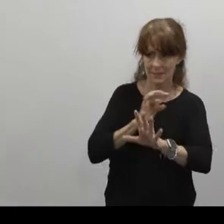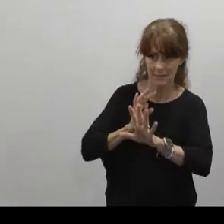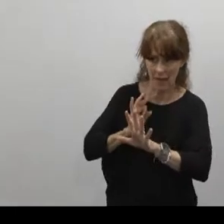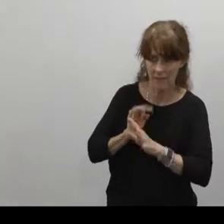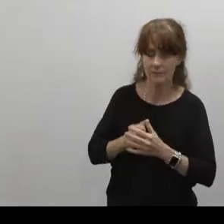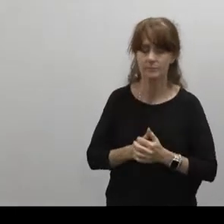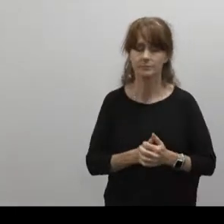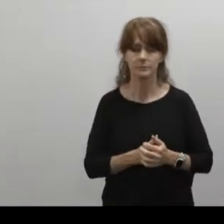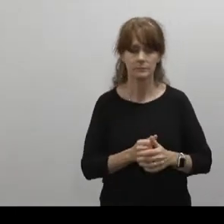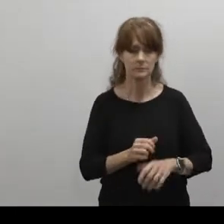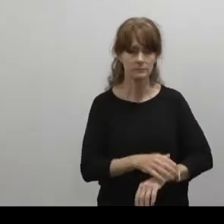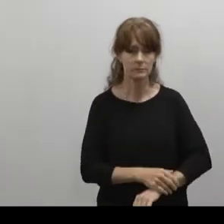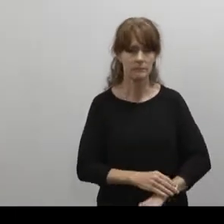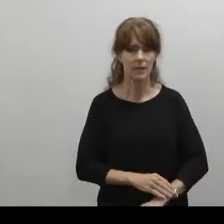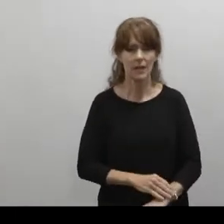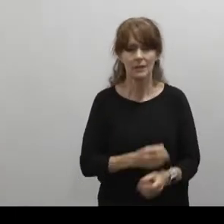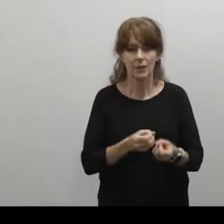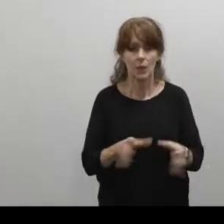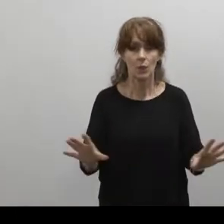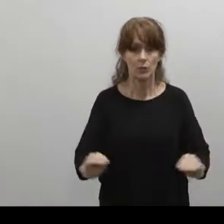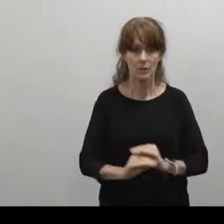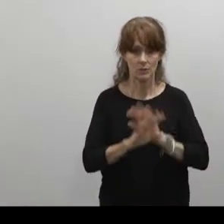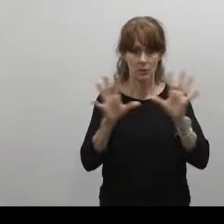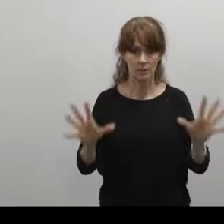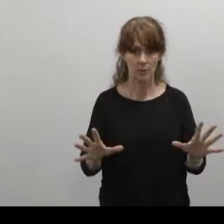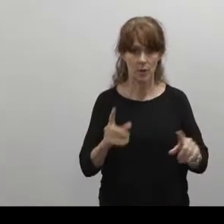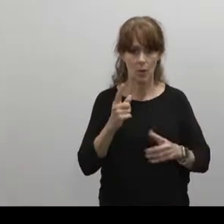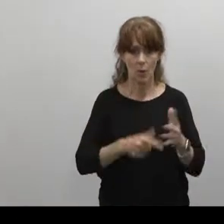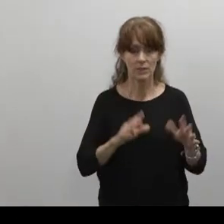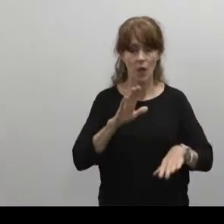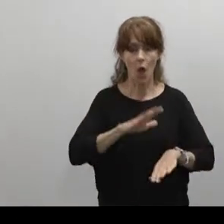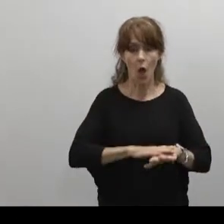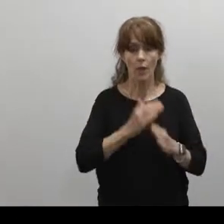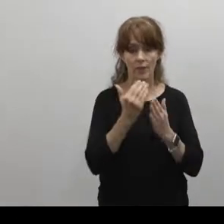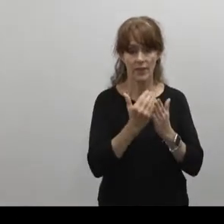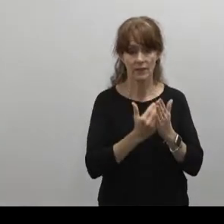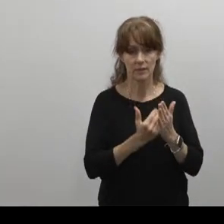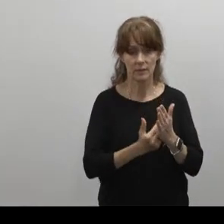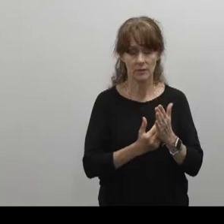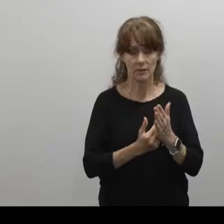vệ này nằm bây dụng một phức rù nằm